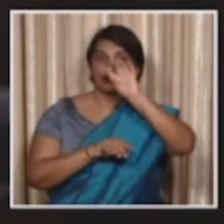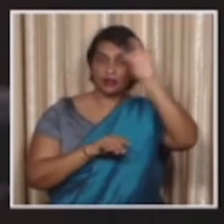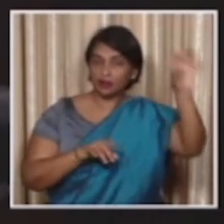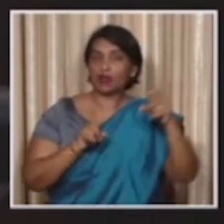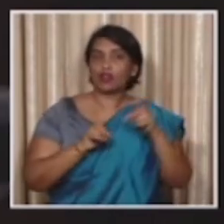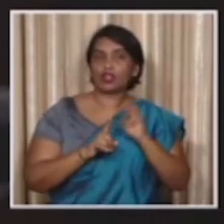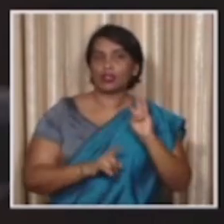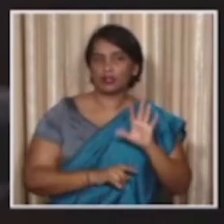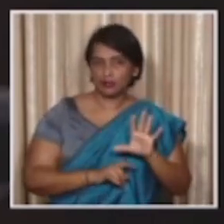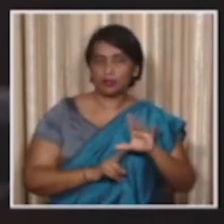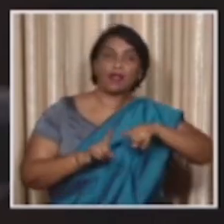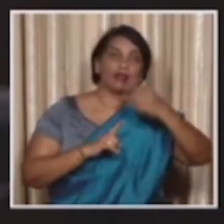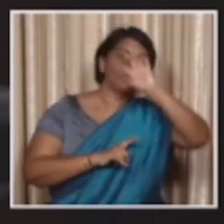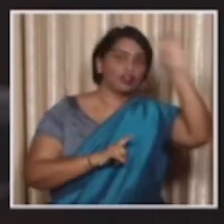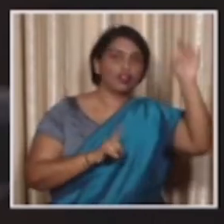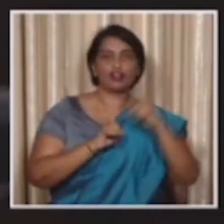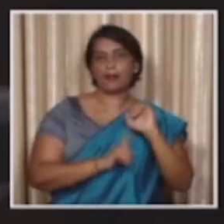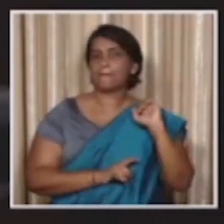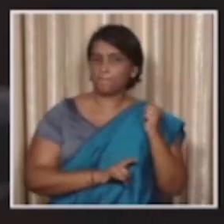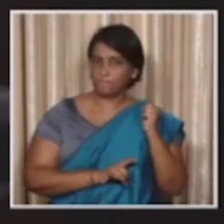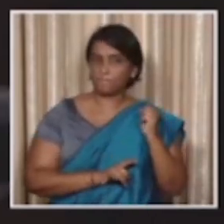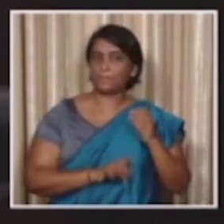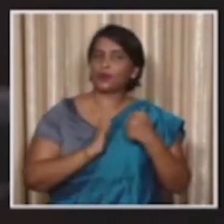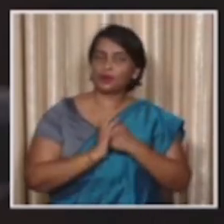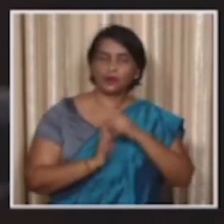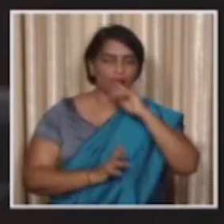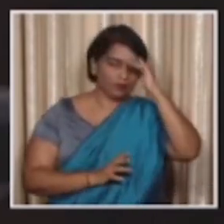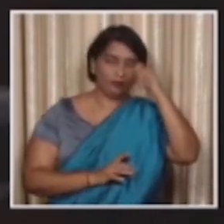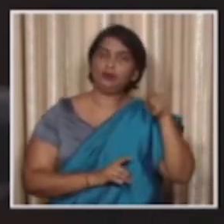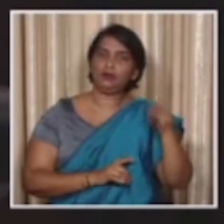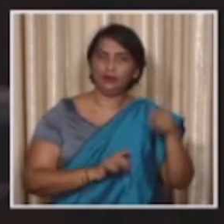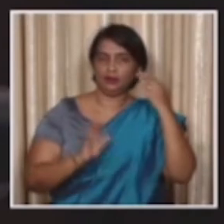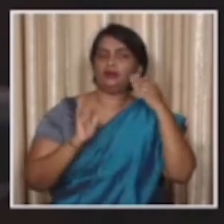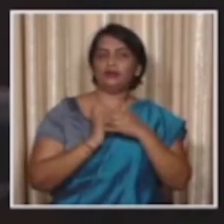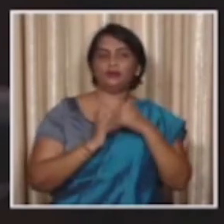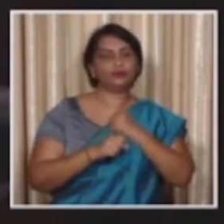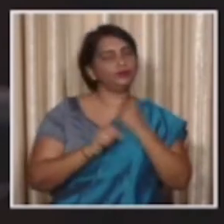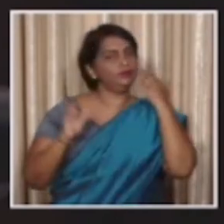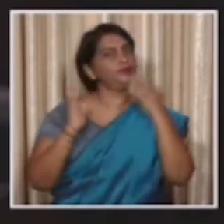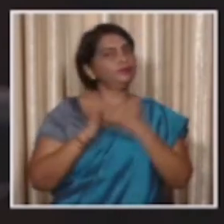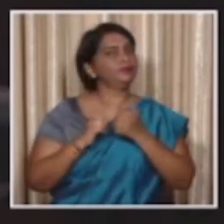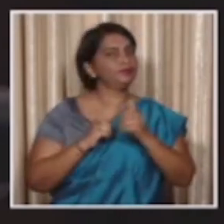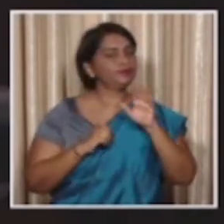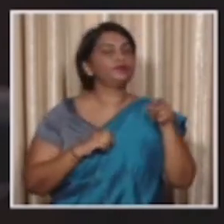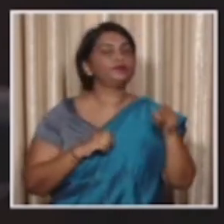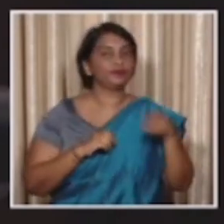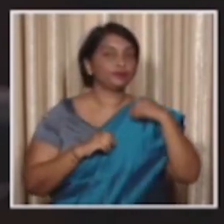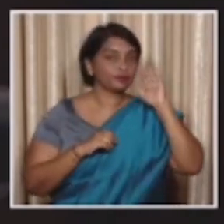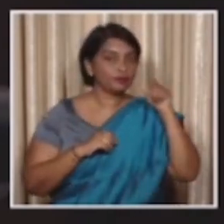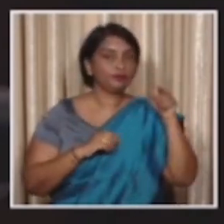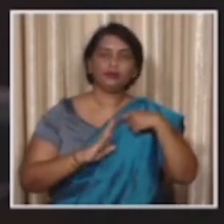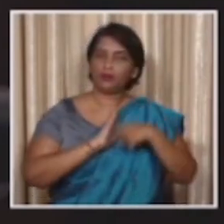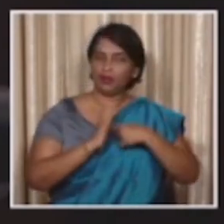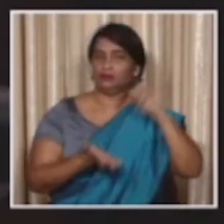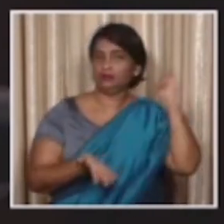ඩොලර් 35යි, අනිත් රටවල් වලට ඩොලර් 50යි. ඉතින් ගරු කතානායකතුමනි, මේ පිළිබඳව රජයේ අවධානය යොමු කරලා විශේෂයෙන්ම මේ රටට